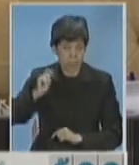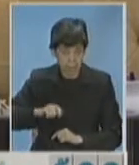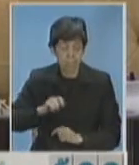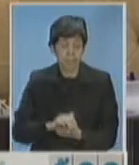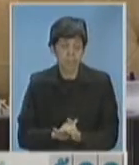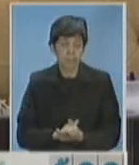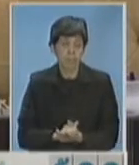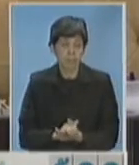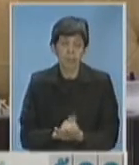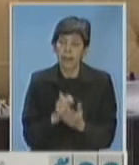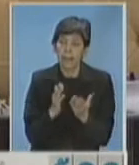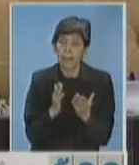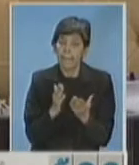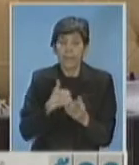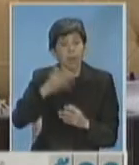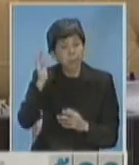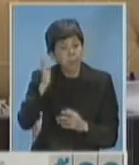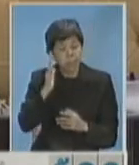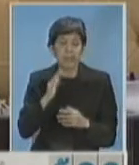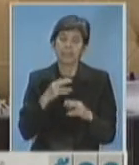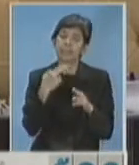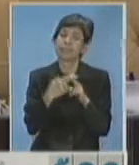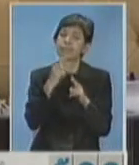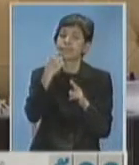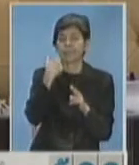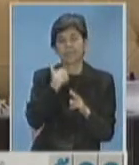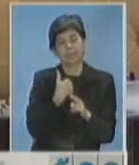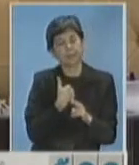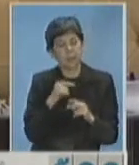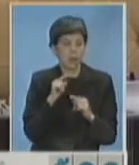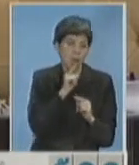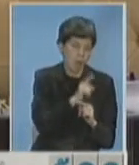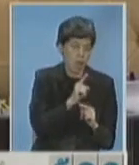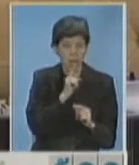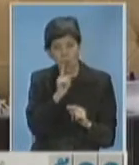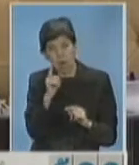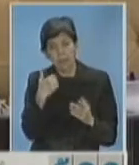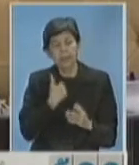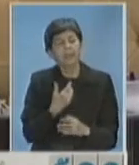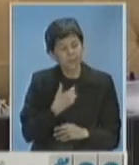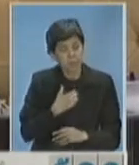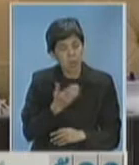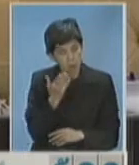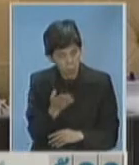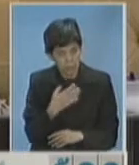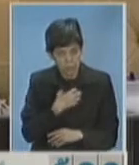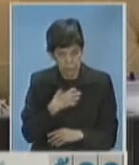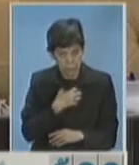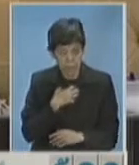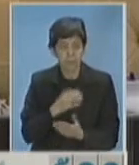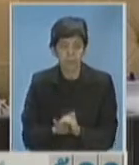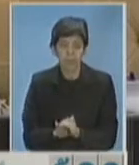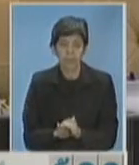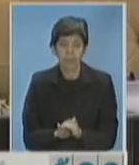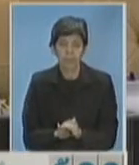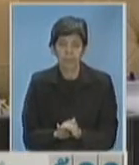ครับพนักงานไปพูดมันก็เกิดความเสียหายมันก็เป็นการใส่ร้ายเพราะฉะนั้นท่านฮะก็ขอความกรุณานะ